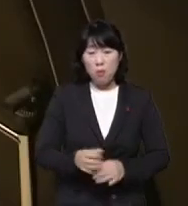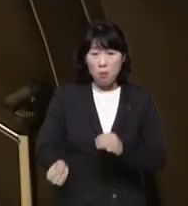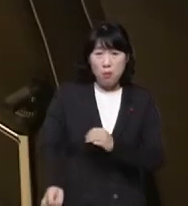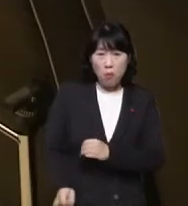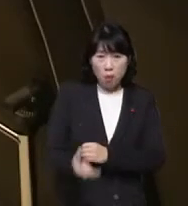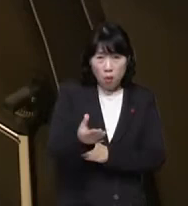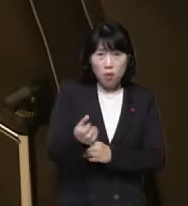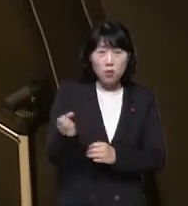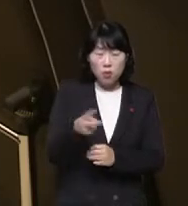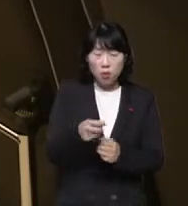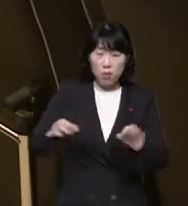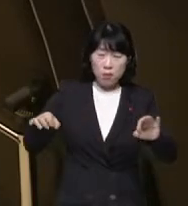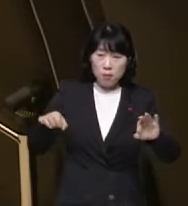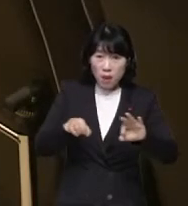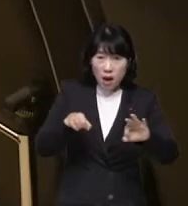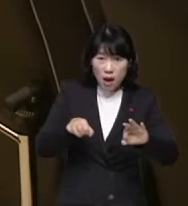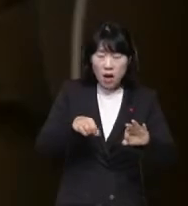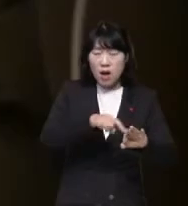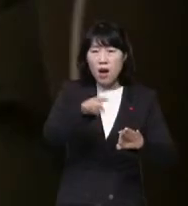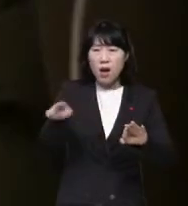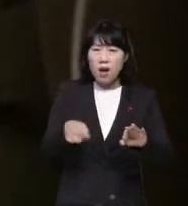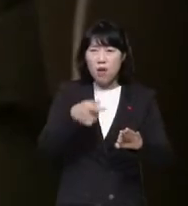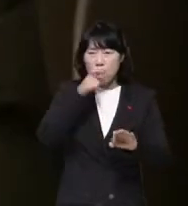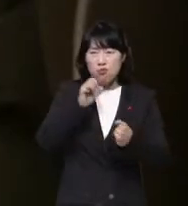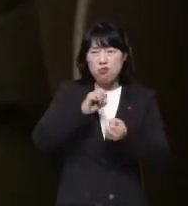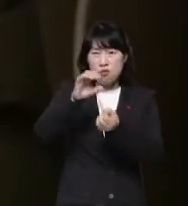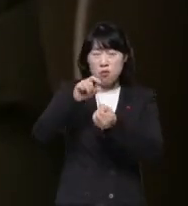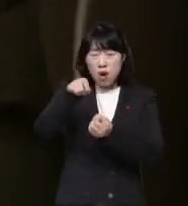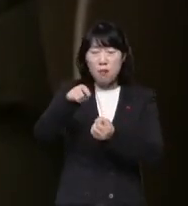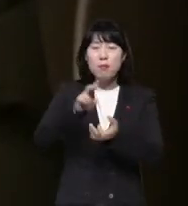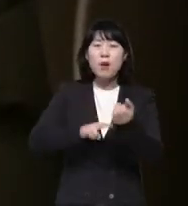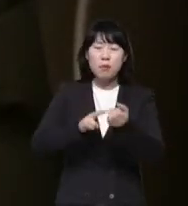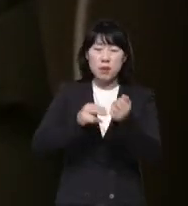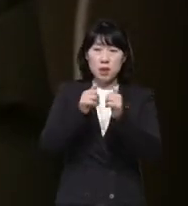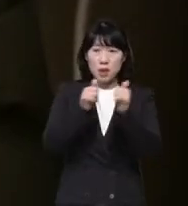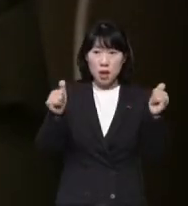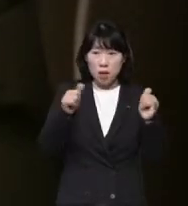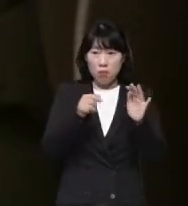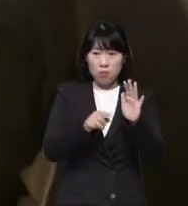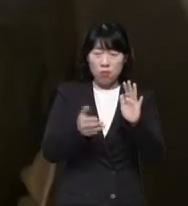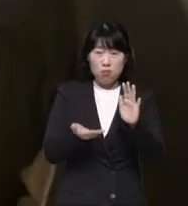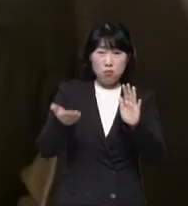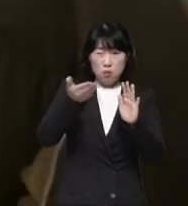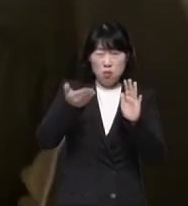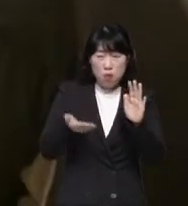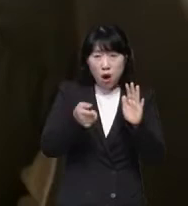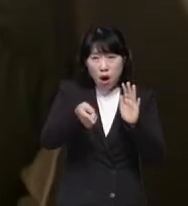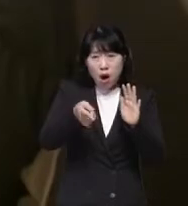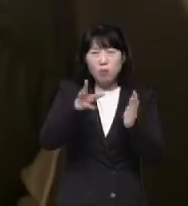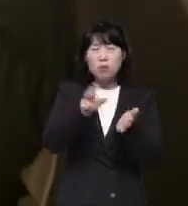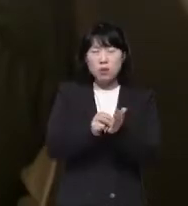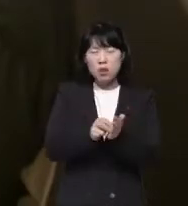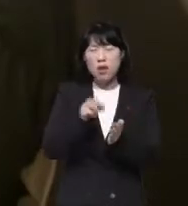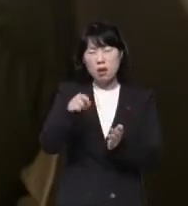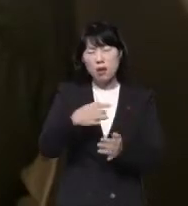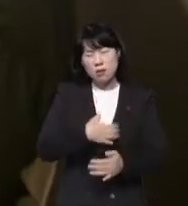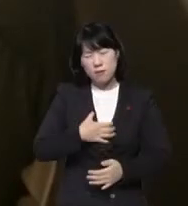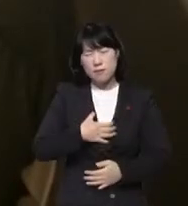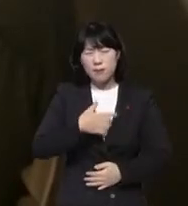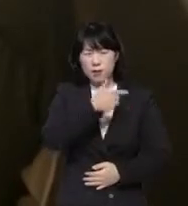볼링장과 당구장, PC방 등의 음료를 납품하는 유통업자도 오르내리는 거리두기가 원망스럽긴